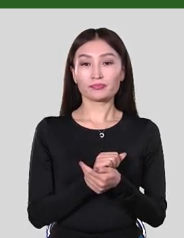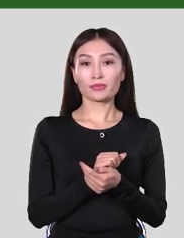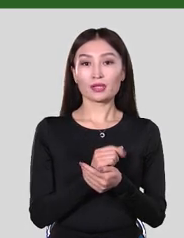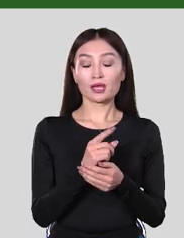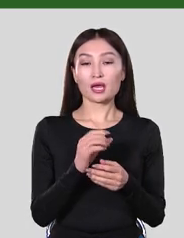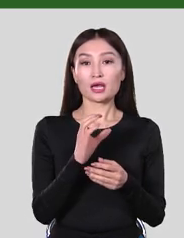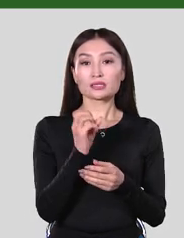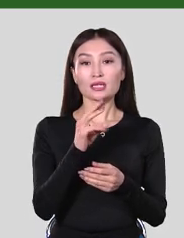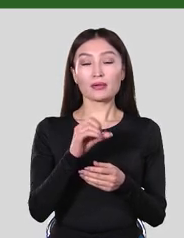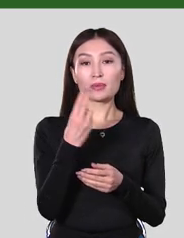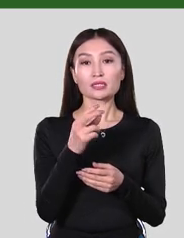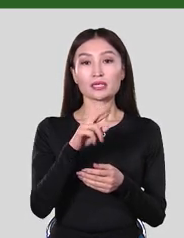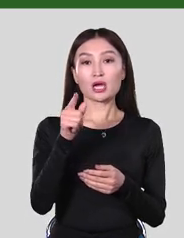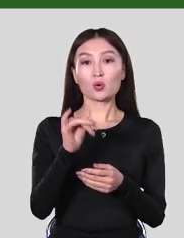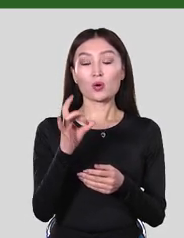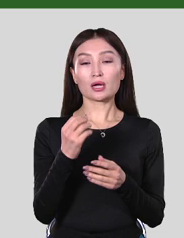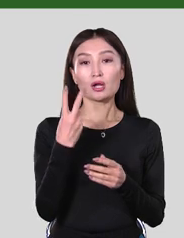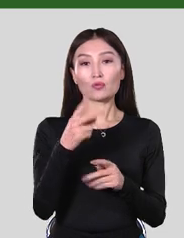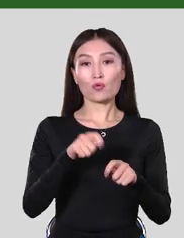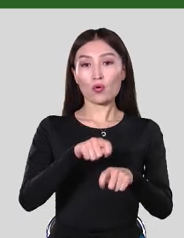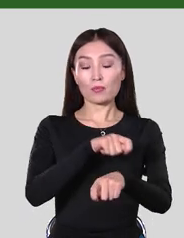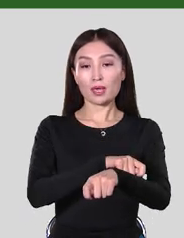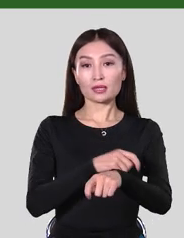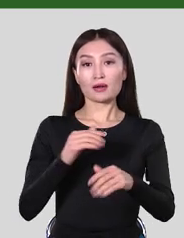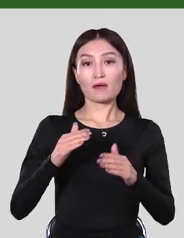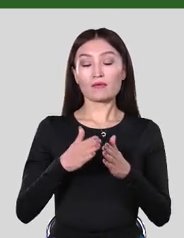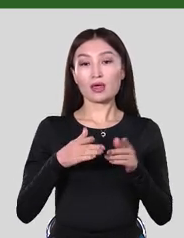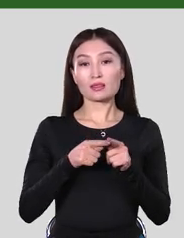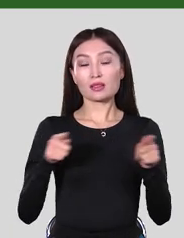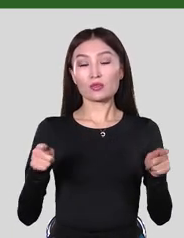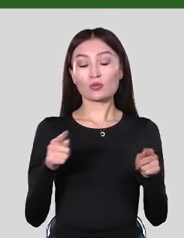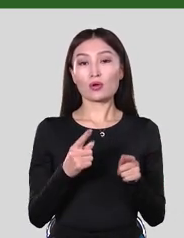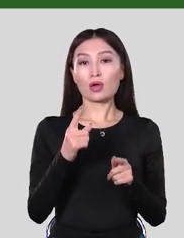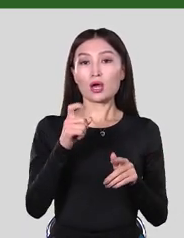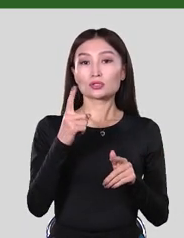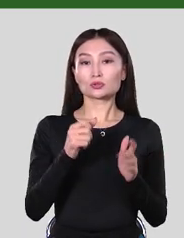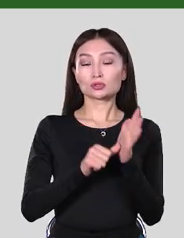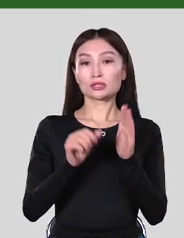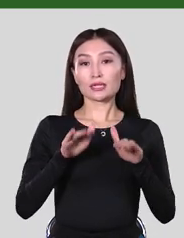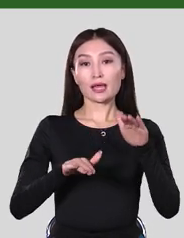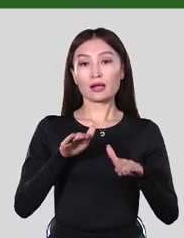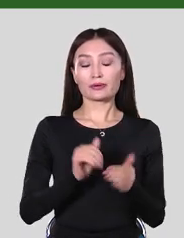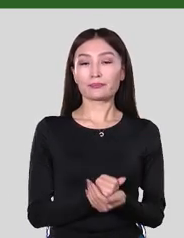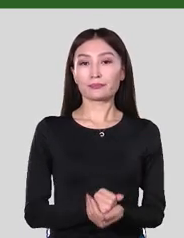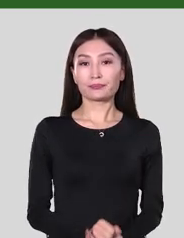Самец ягуара вроде этого достигает 2 метра в длину и веса в 160 килограммов.